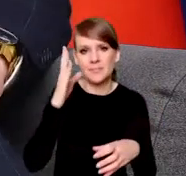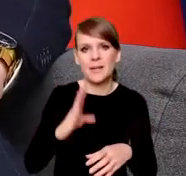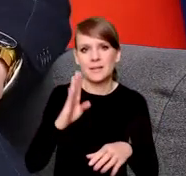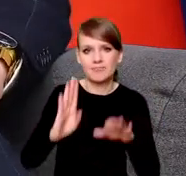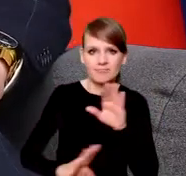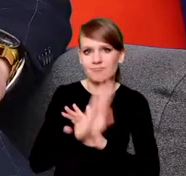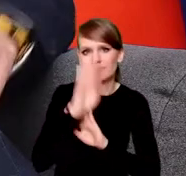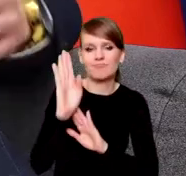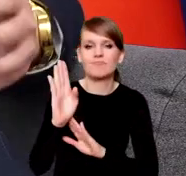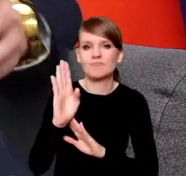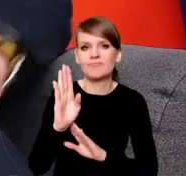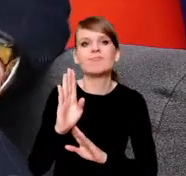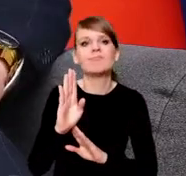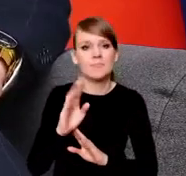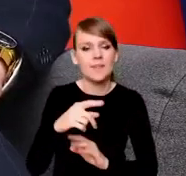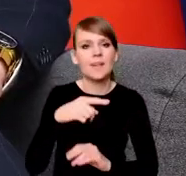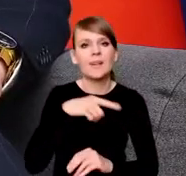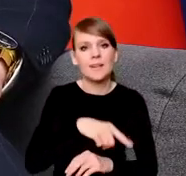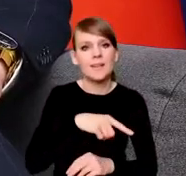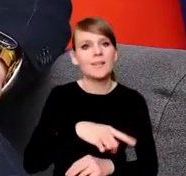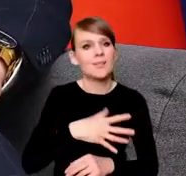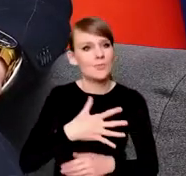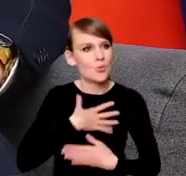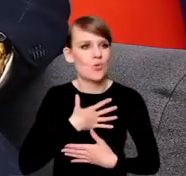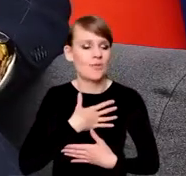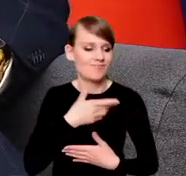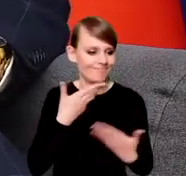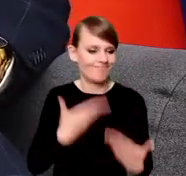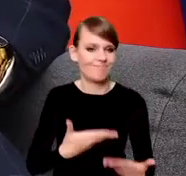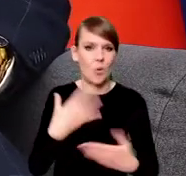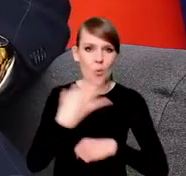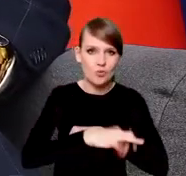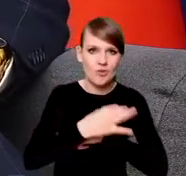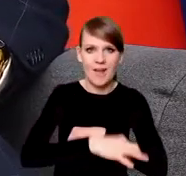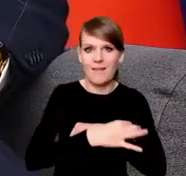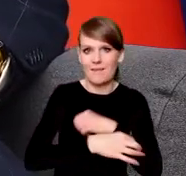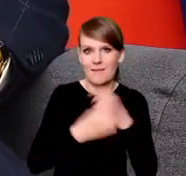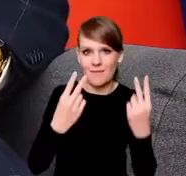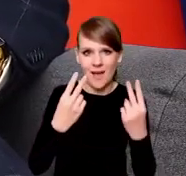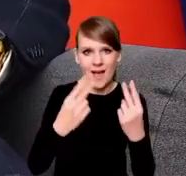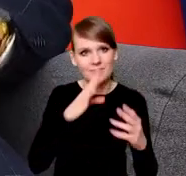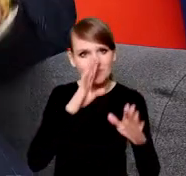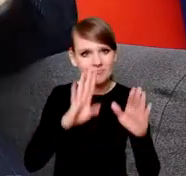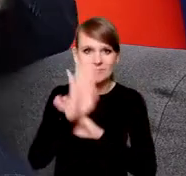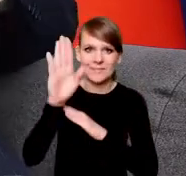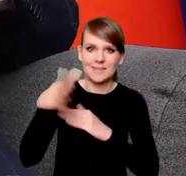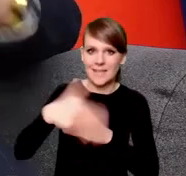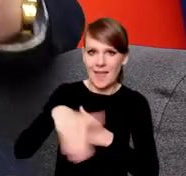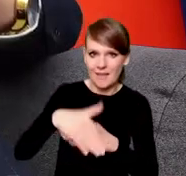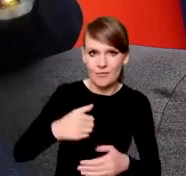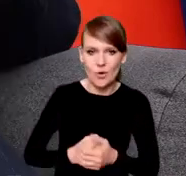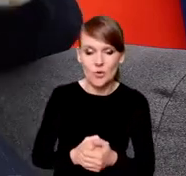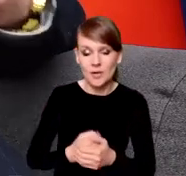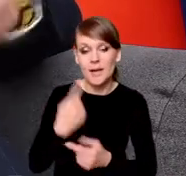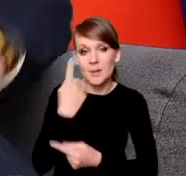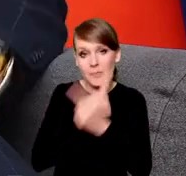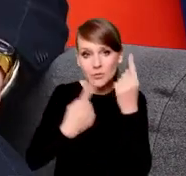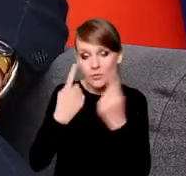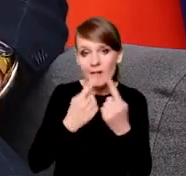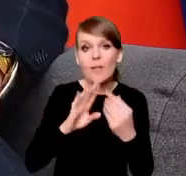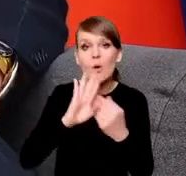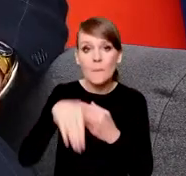właśnie ten duch, tego ducha akademickiego na zewnątrz. Myślę, że dopiero w momencie, w którym my